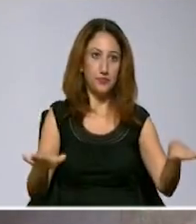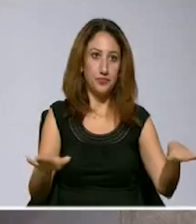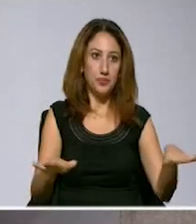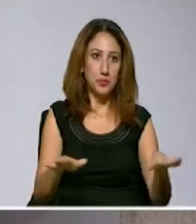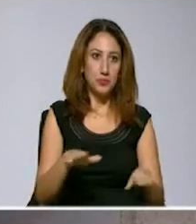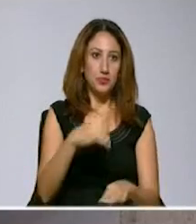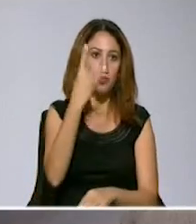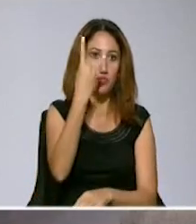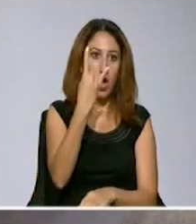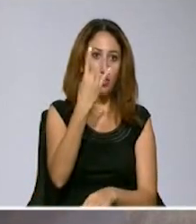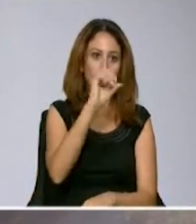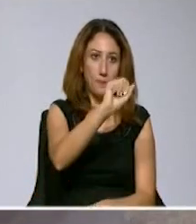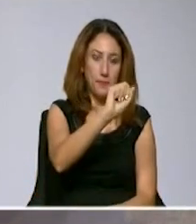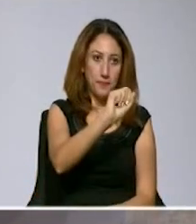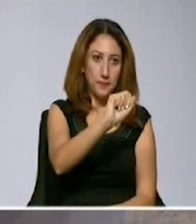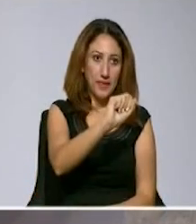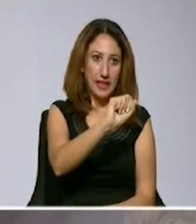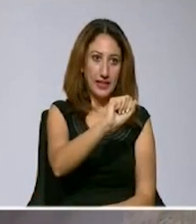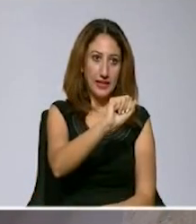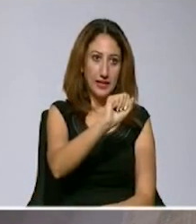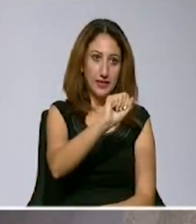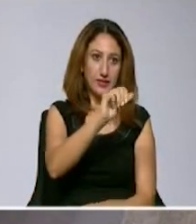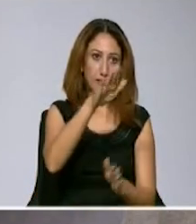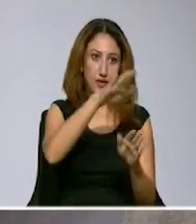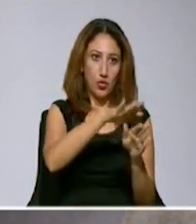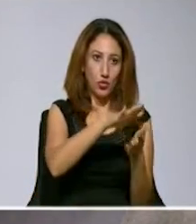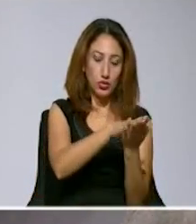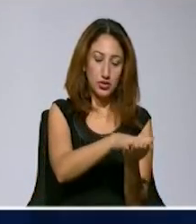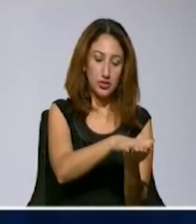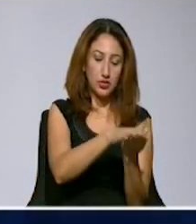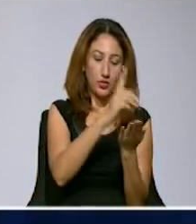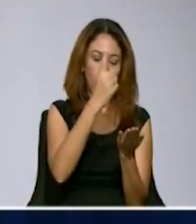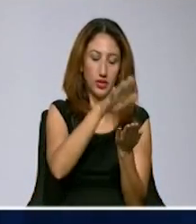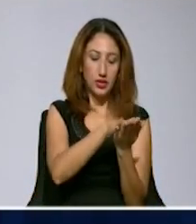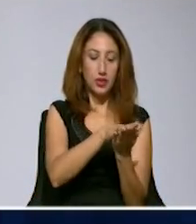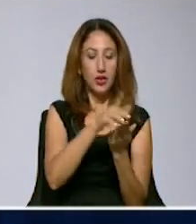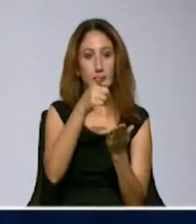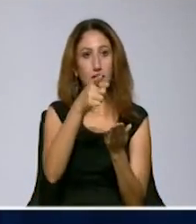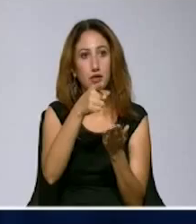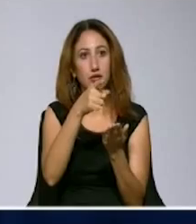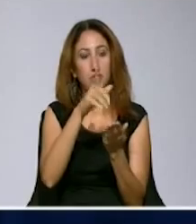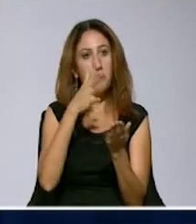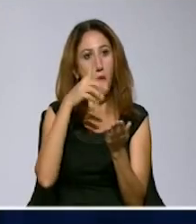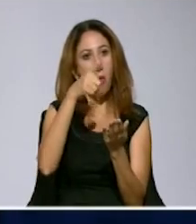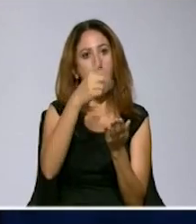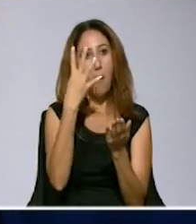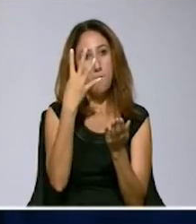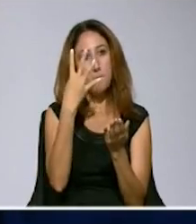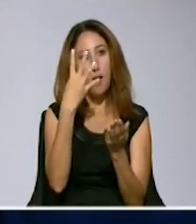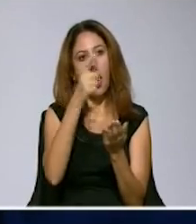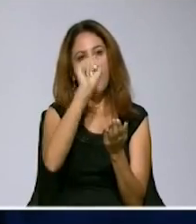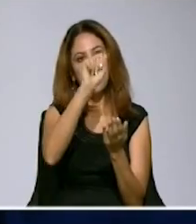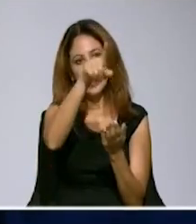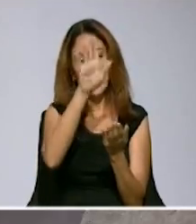بتاعتك. هاخد العشرة التريفل دي زي ما هي واحطها على ايدك. اما حضرتك مثلا بتوقع ان الاربعه الهارت دي